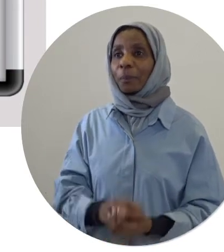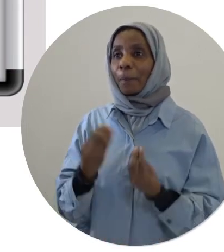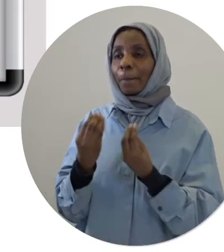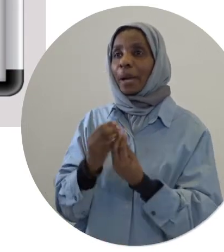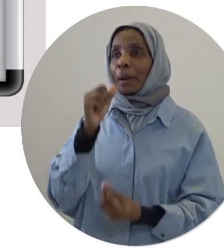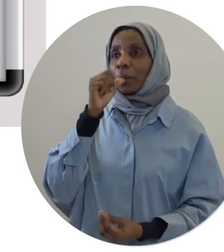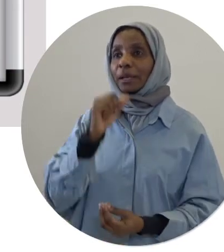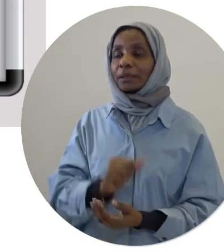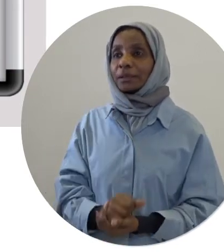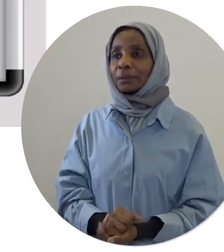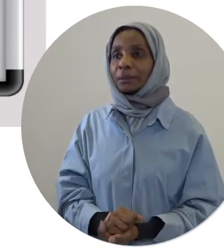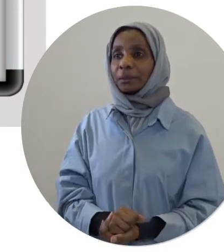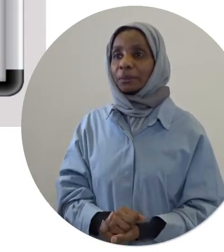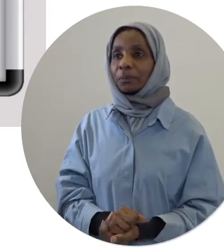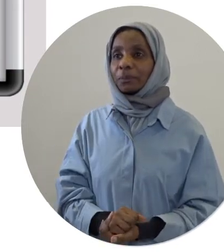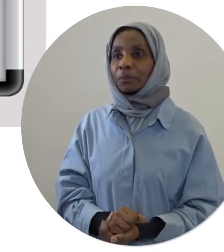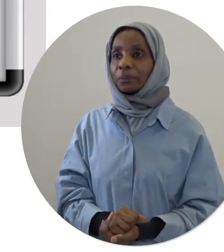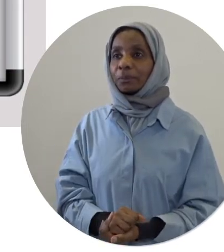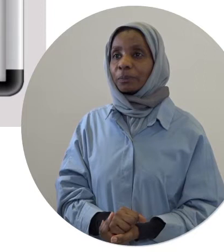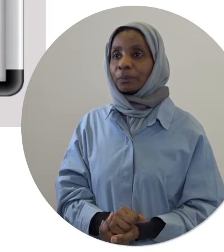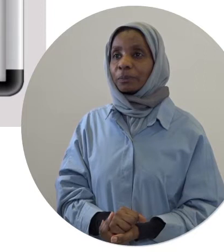البروبيل والماء.